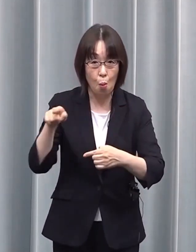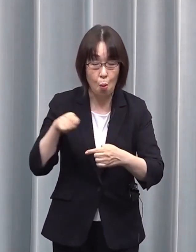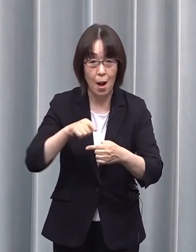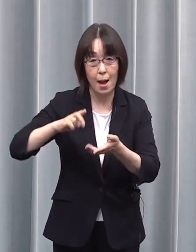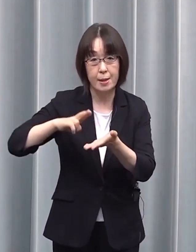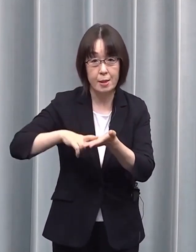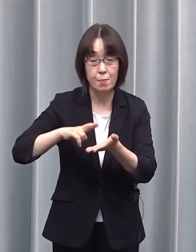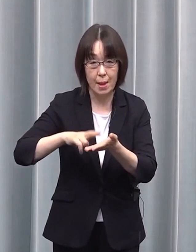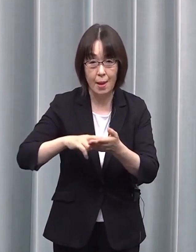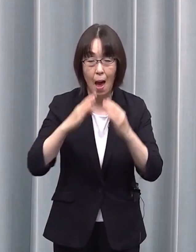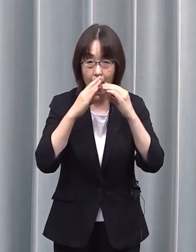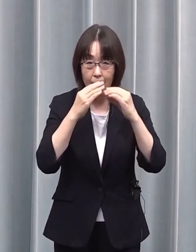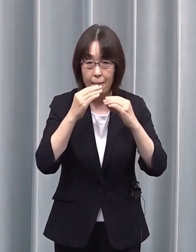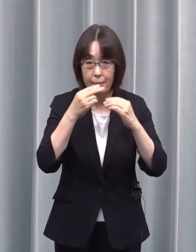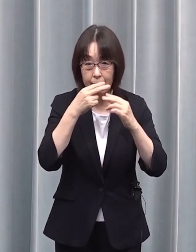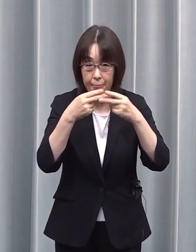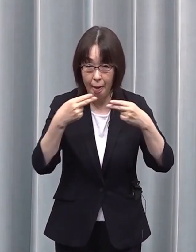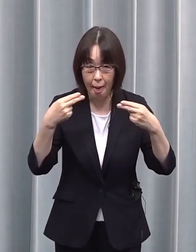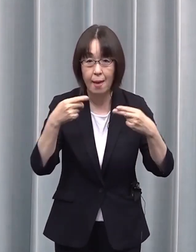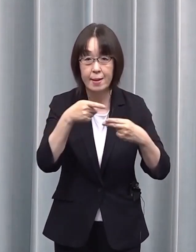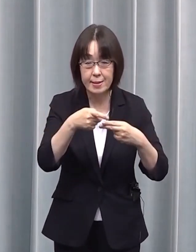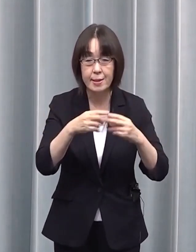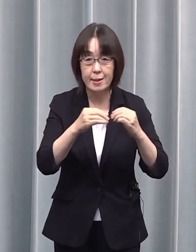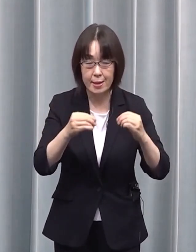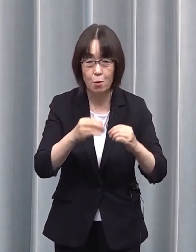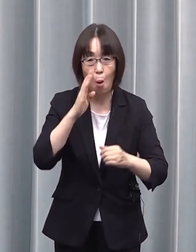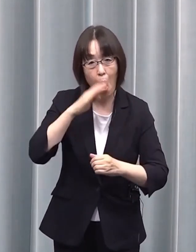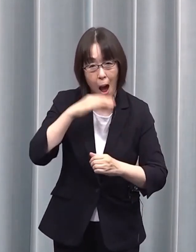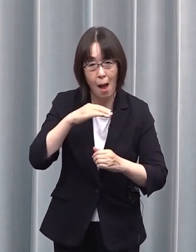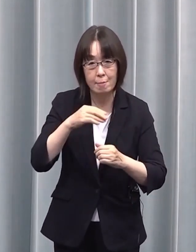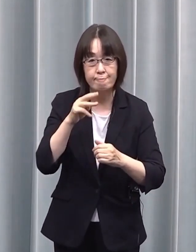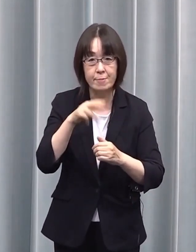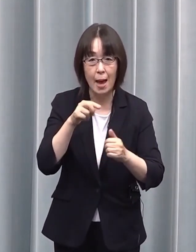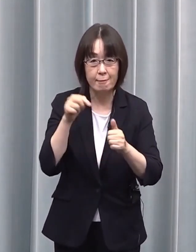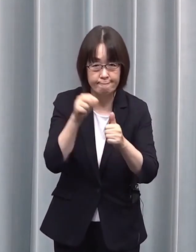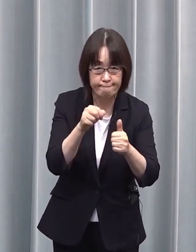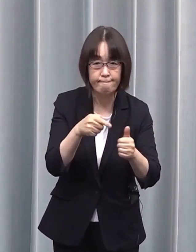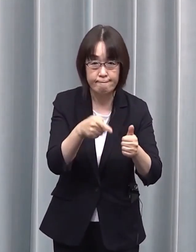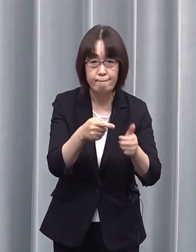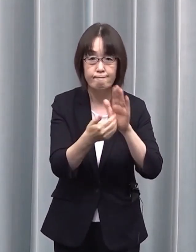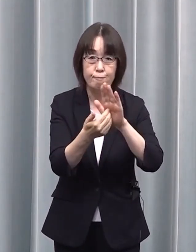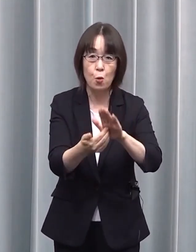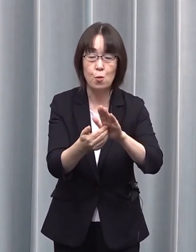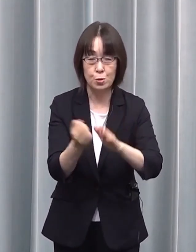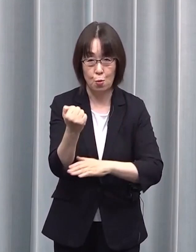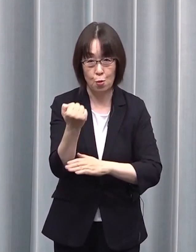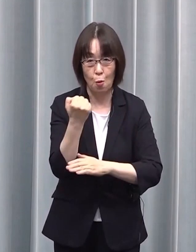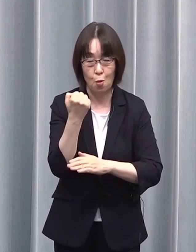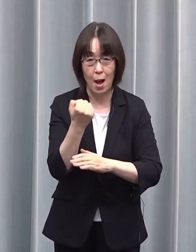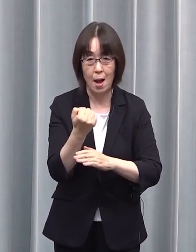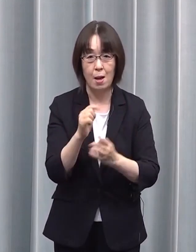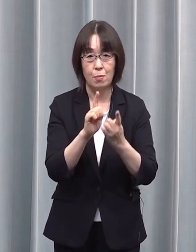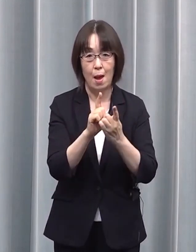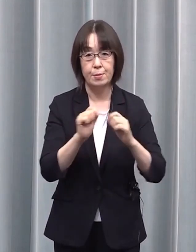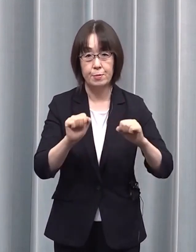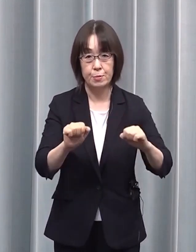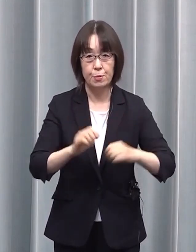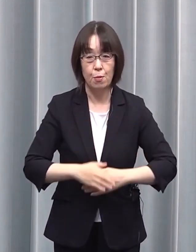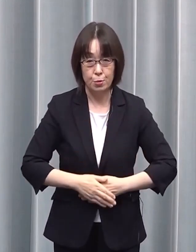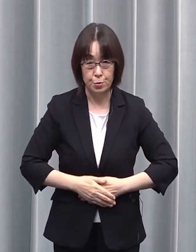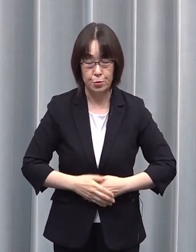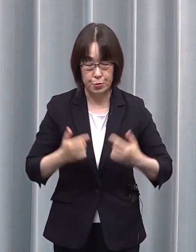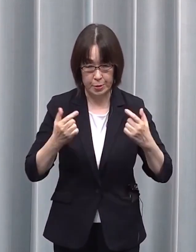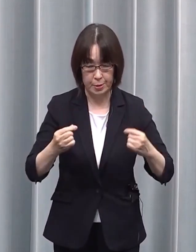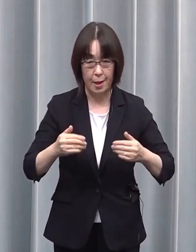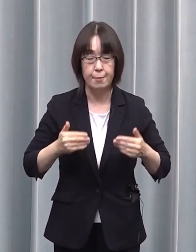力対策のさらなる強化の方針に基づき、対策の強化に取り組むこととしており、こうした取り組みをしっかりと